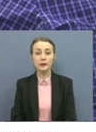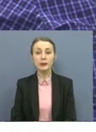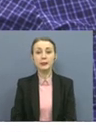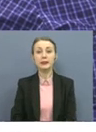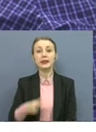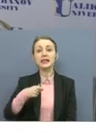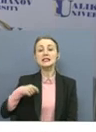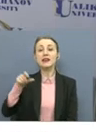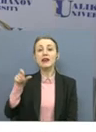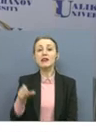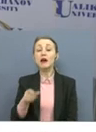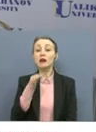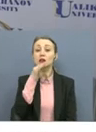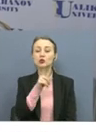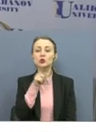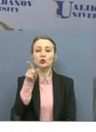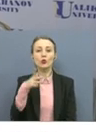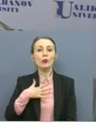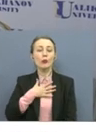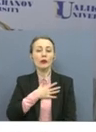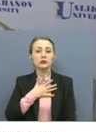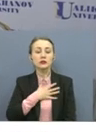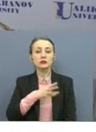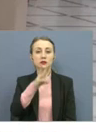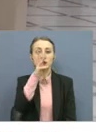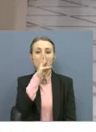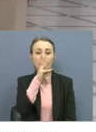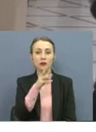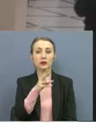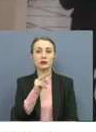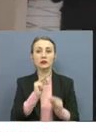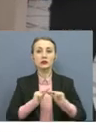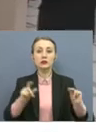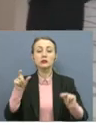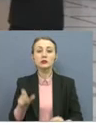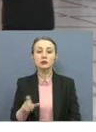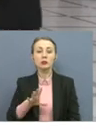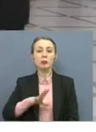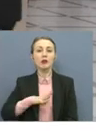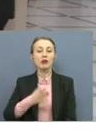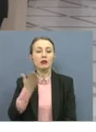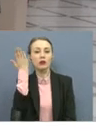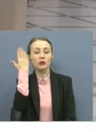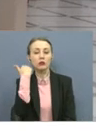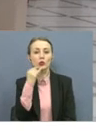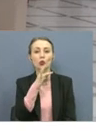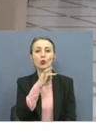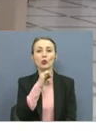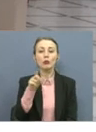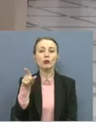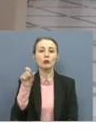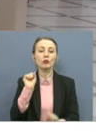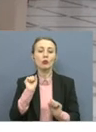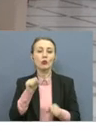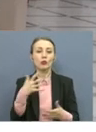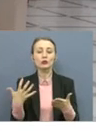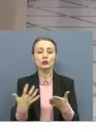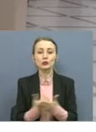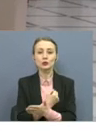барысында көптеген педагогтар өз ойларын айтып сұрақтар қойды. Я думаю, что это очень важный. Педагог мәртебесі туралы заң елімізде ең